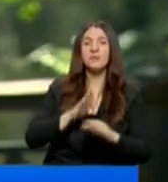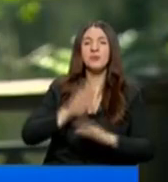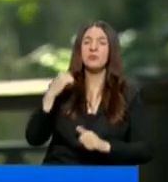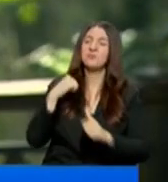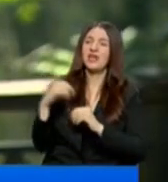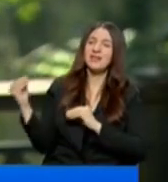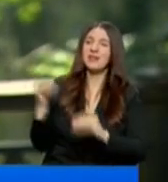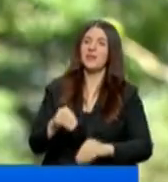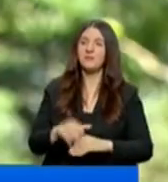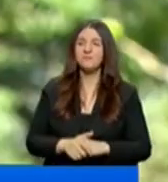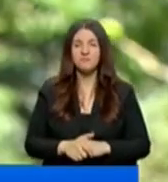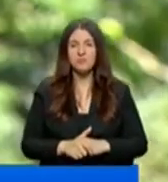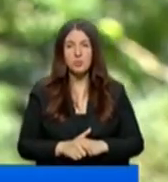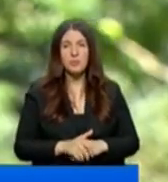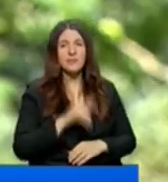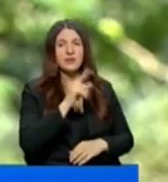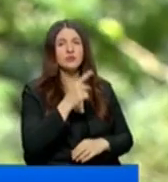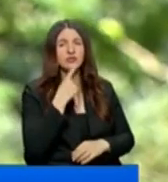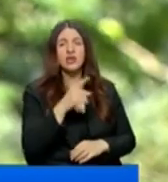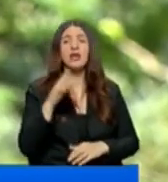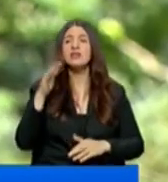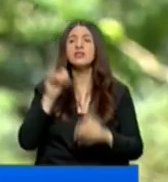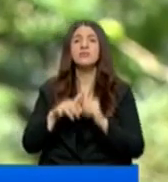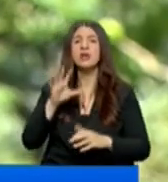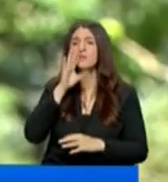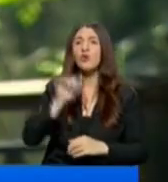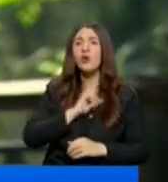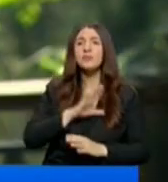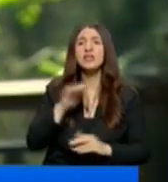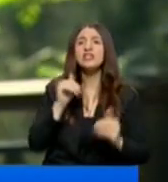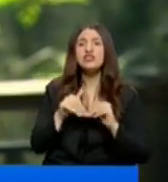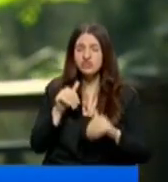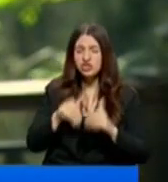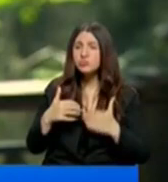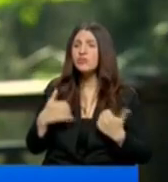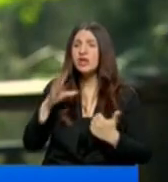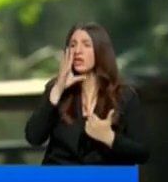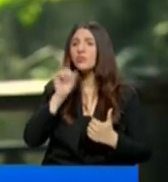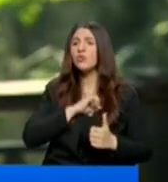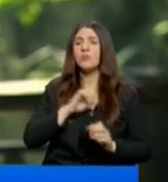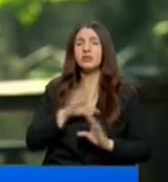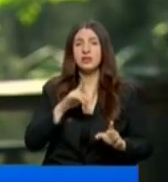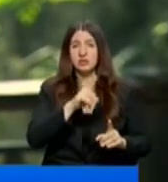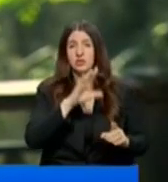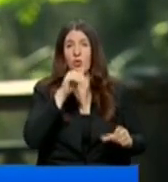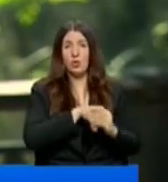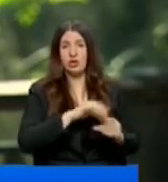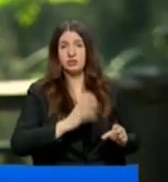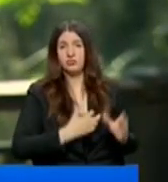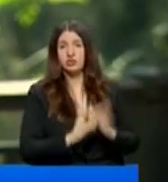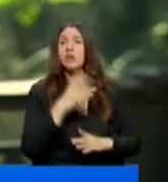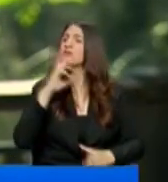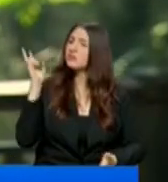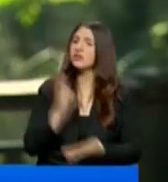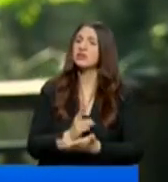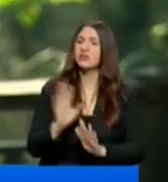yeniden getirelim. Şimdi bu sözlerin... Seçimden kimse kaygı duymaz. Yani seçim güvenliğinden kimse kaygı duymaz. Siz oylara sahip çıkacaksınız. Hiç,